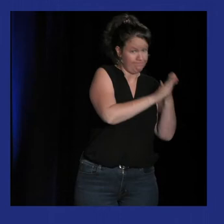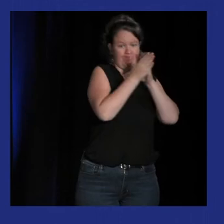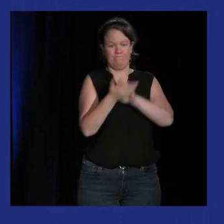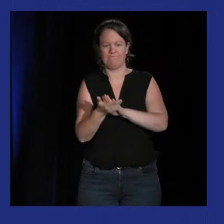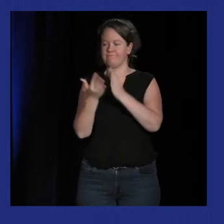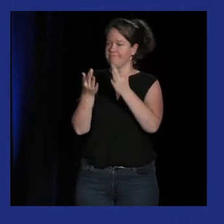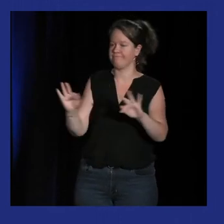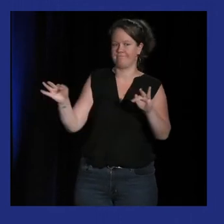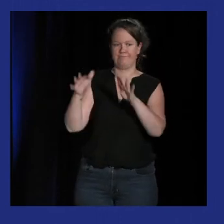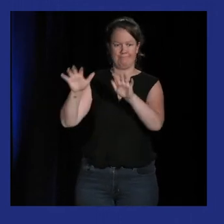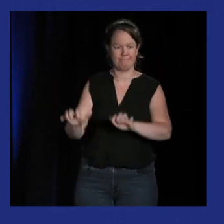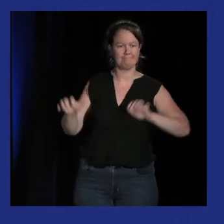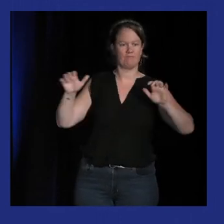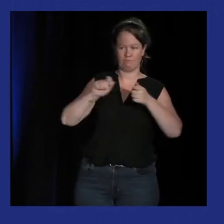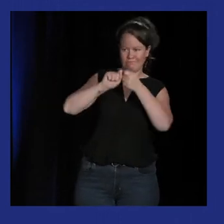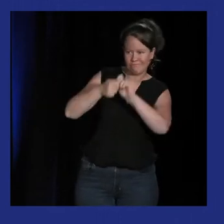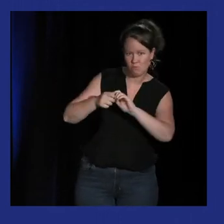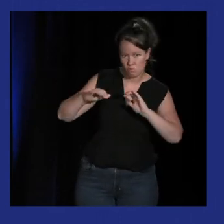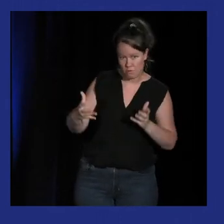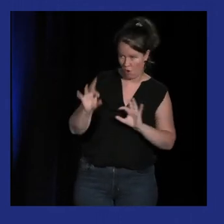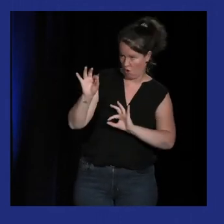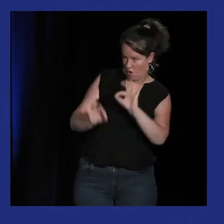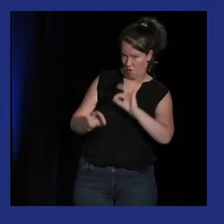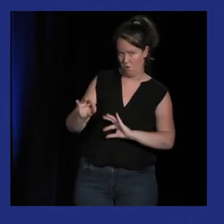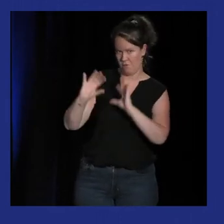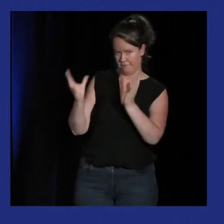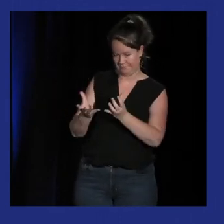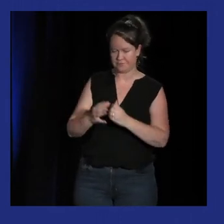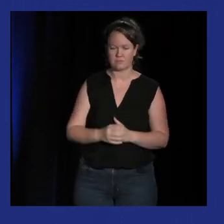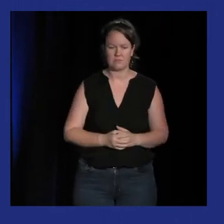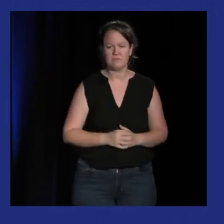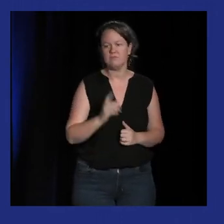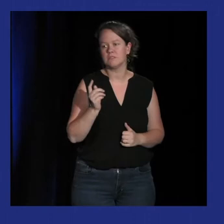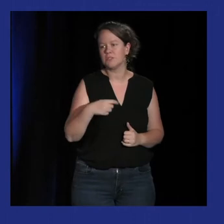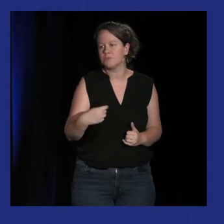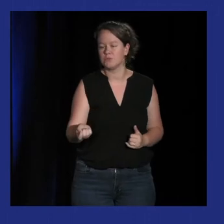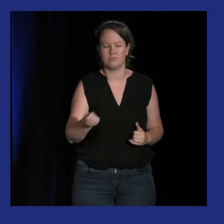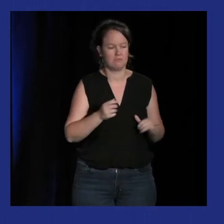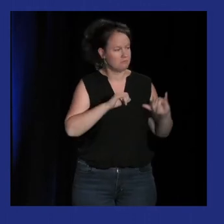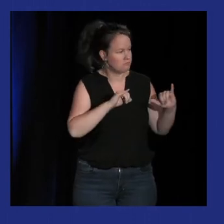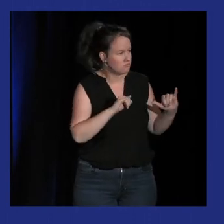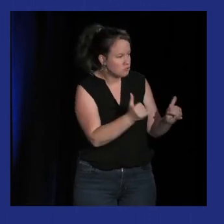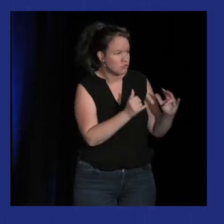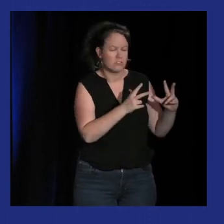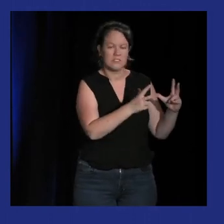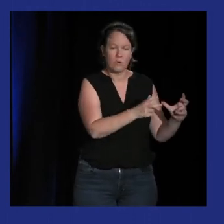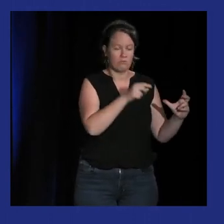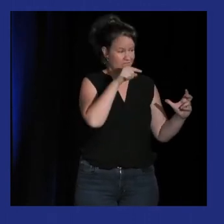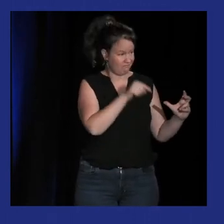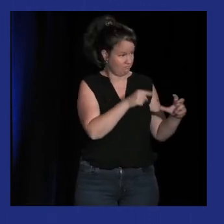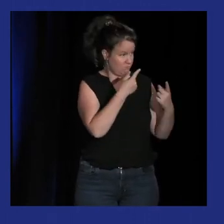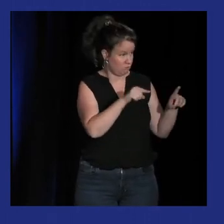concert c'est bon c'est une évidence que la musique de jeu on peut pas la juste la prendre telle qu'elle du jeu et puis